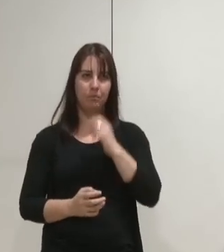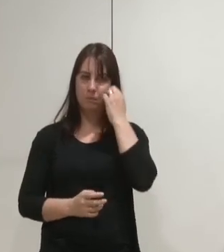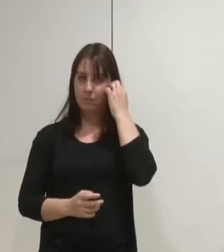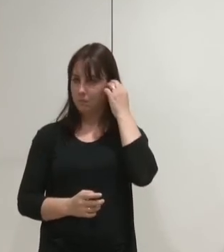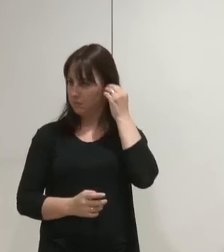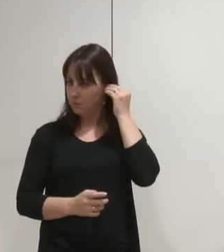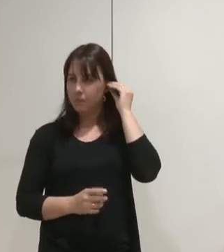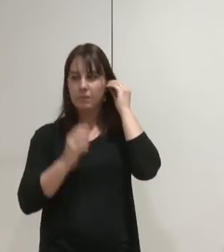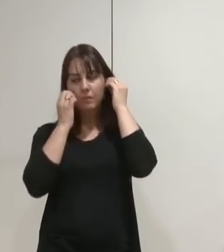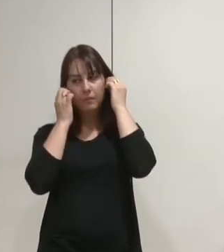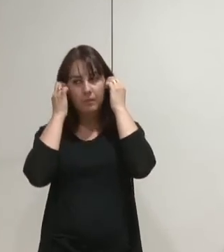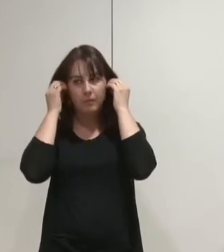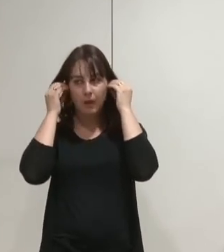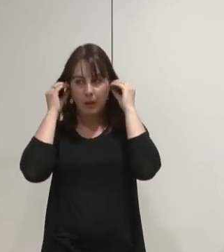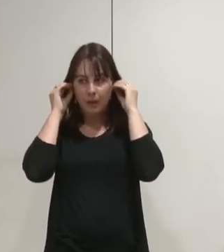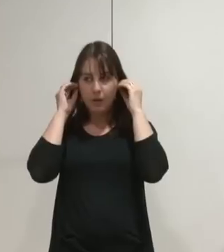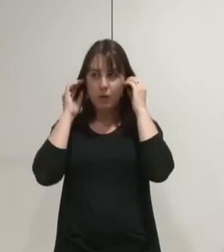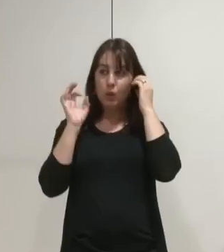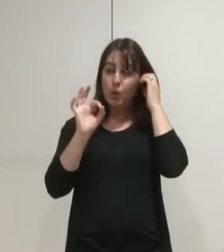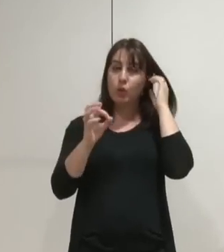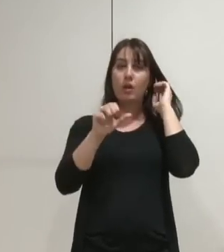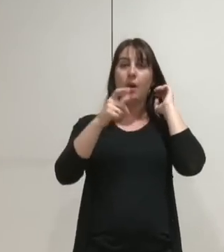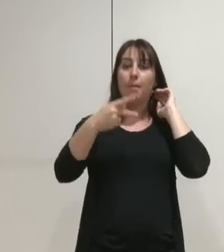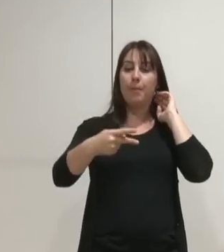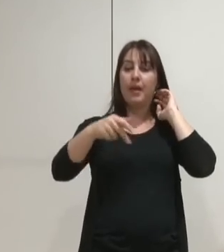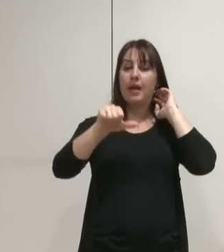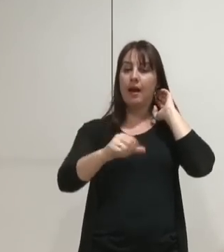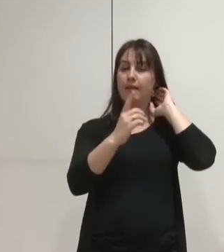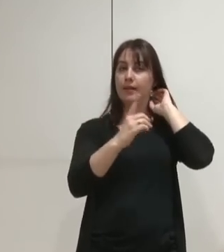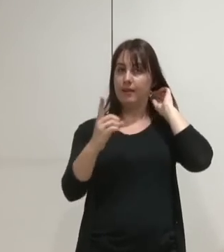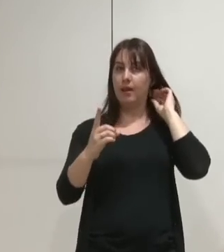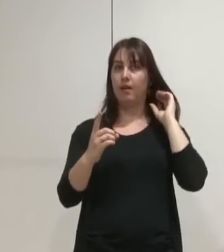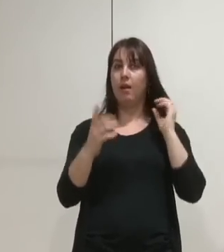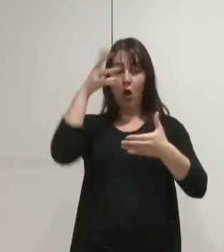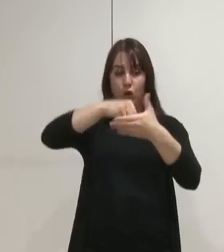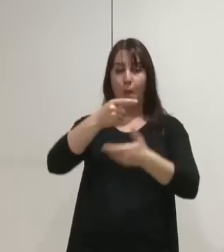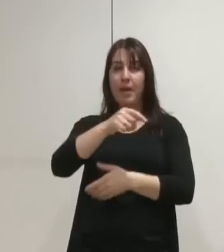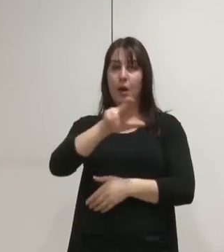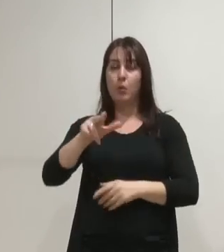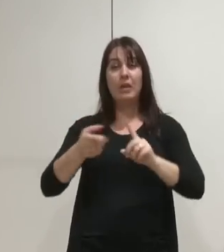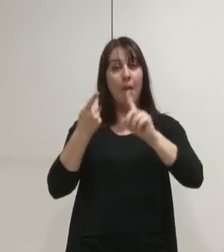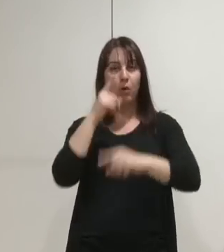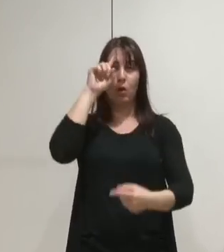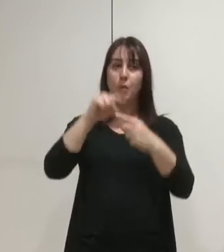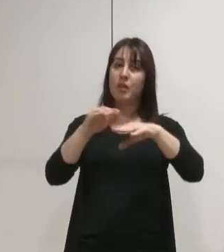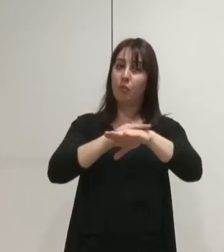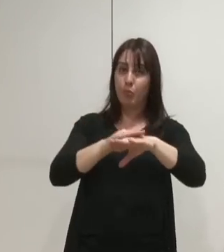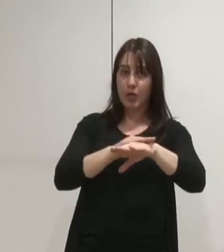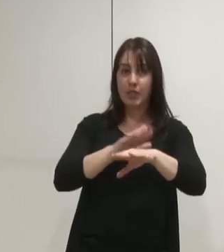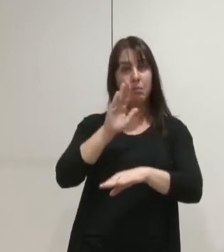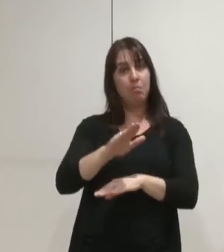PADD le PADD justement c'est un élément important du PLU qui exprime les objectifs politiques de la